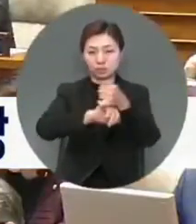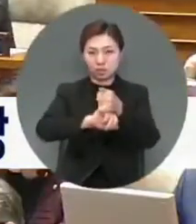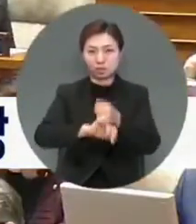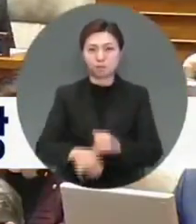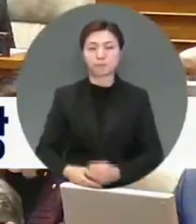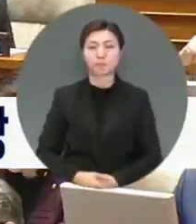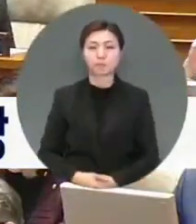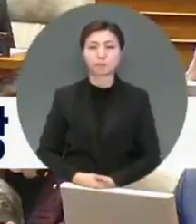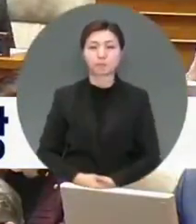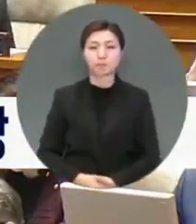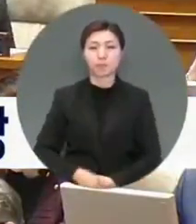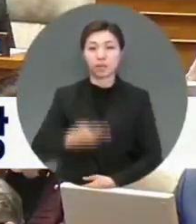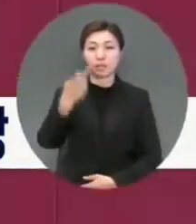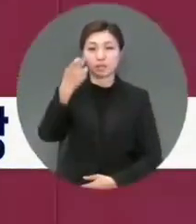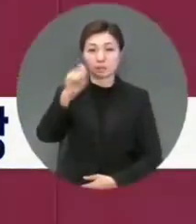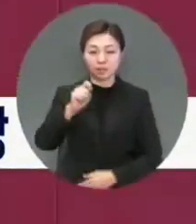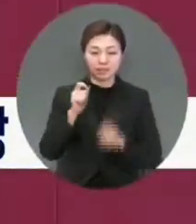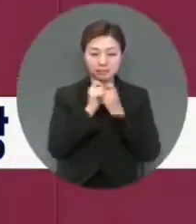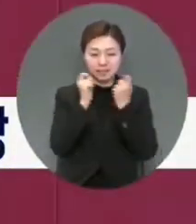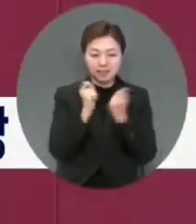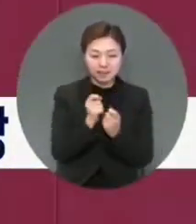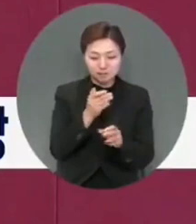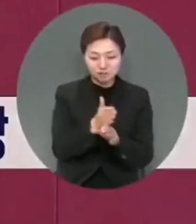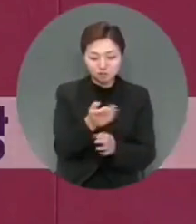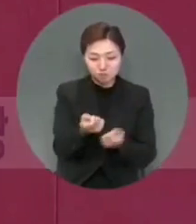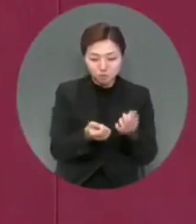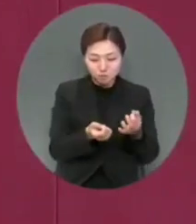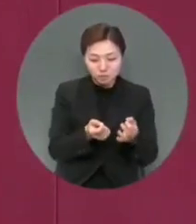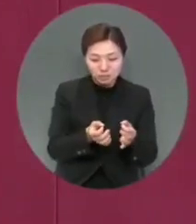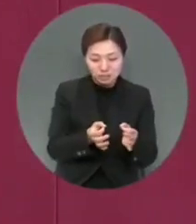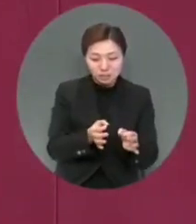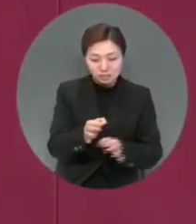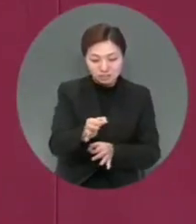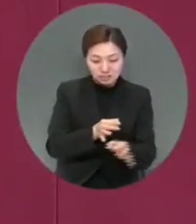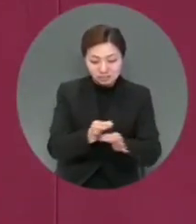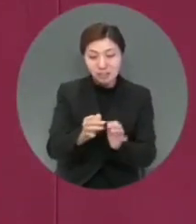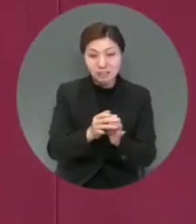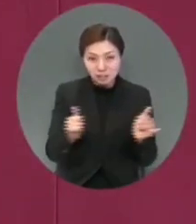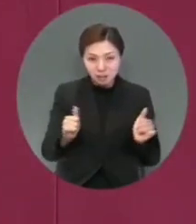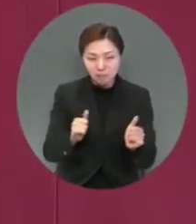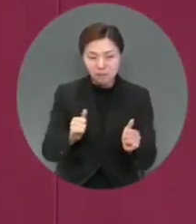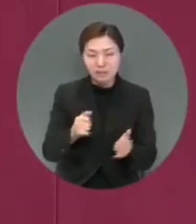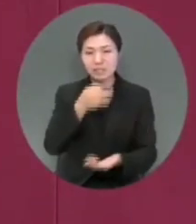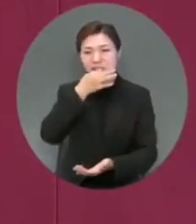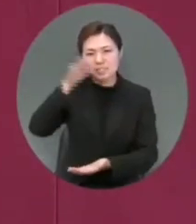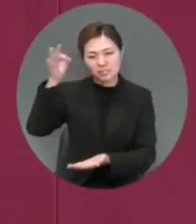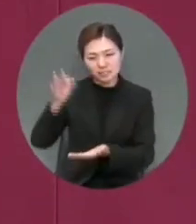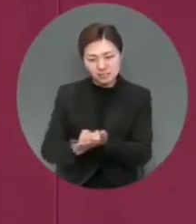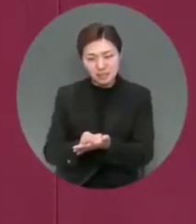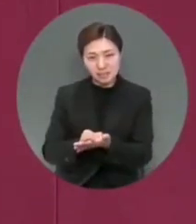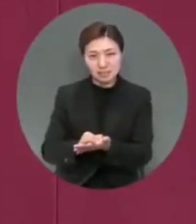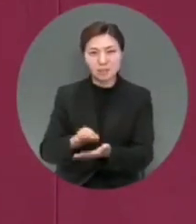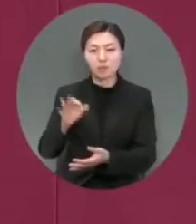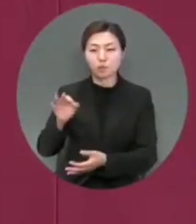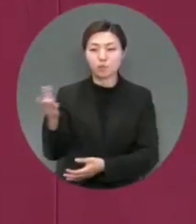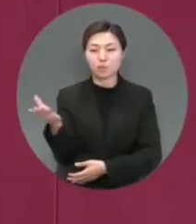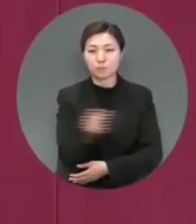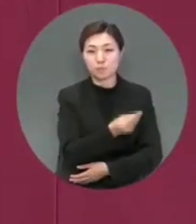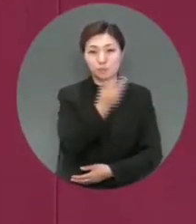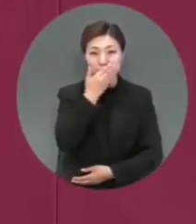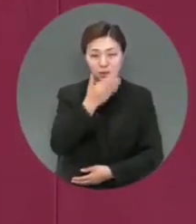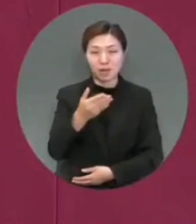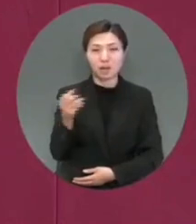총 12만 명의 소상공인들에게 저리 융자를 제공함과 아울러 이분들에게